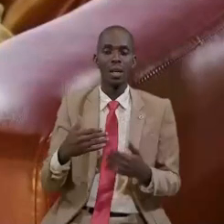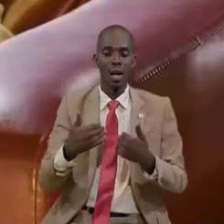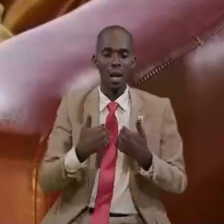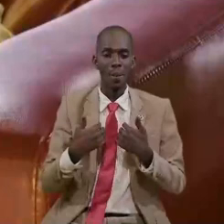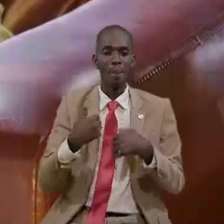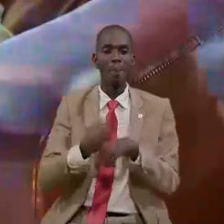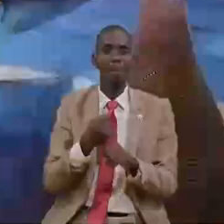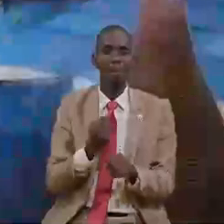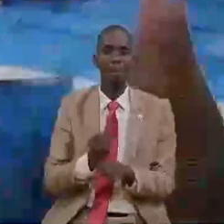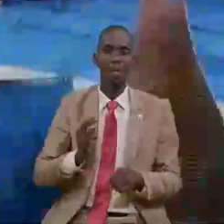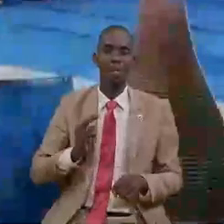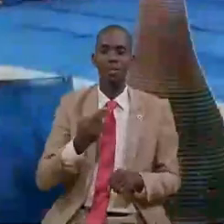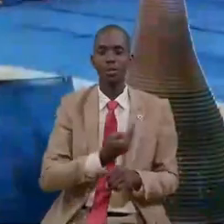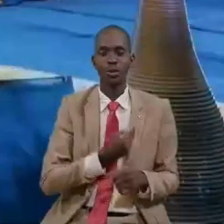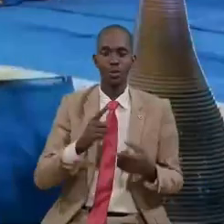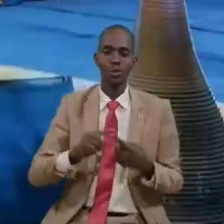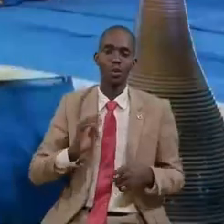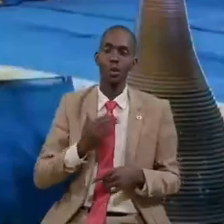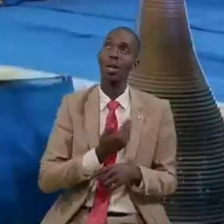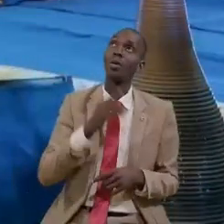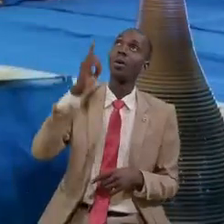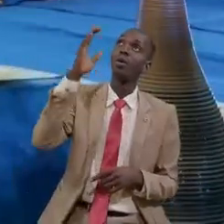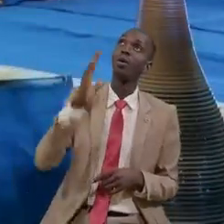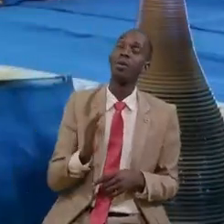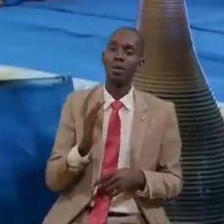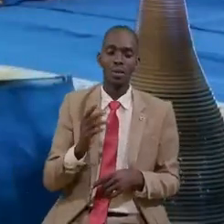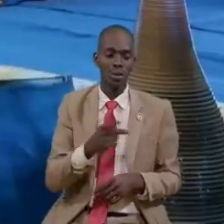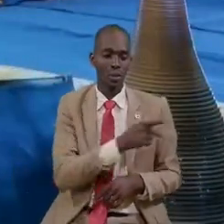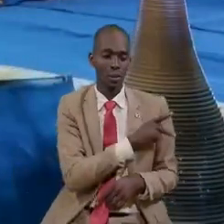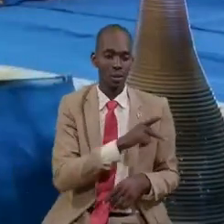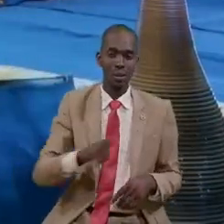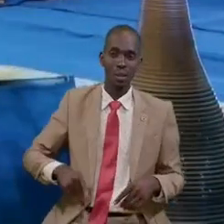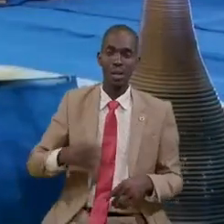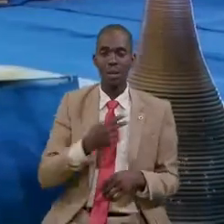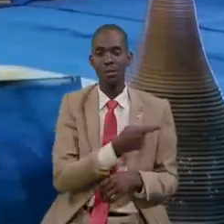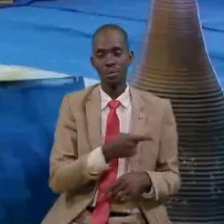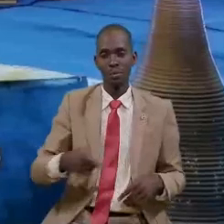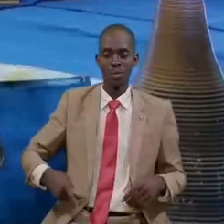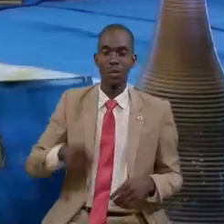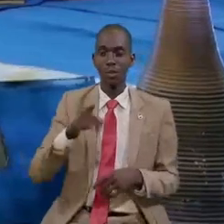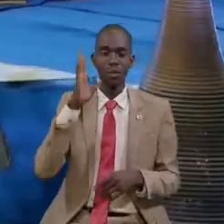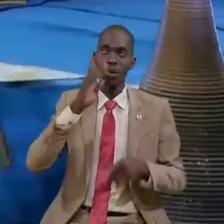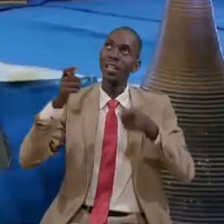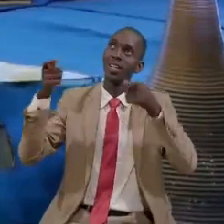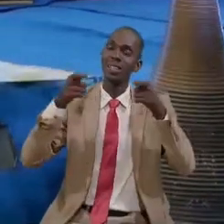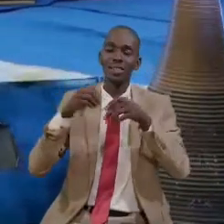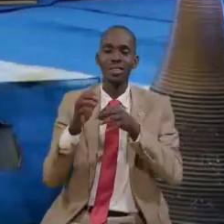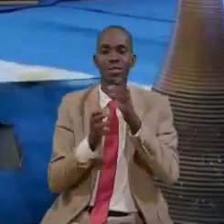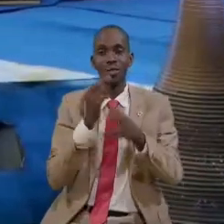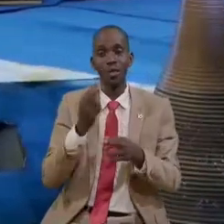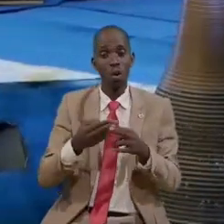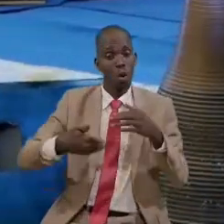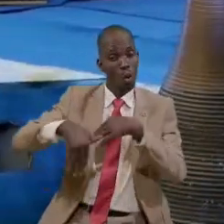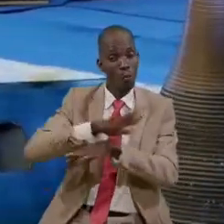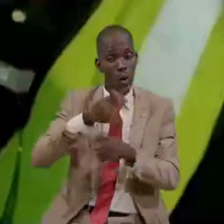d'eux un royaume et des sacrificateurs pour notre Dieu. Vous allez régner. Sur vos problèmes, vous allez